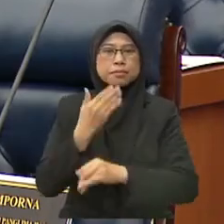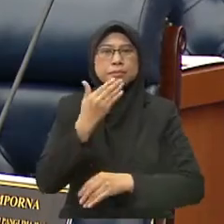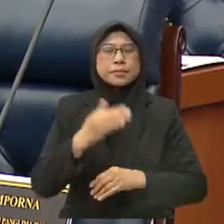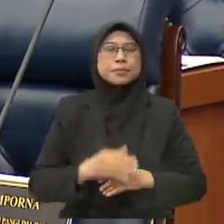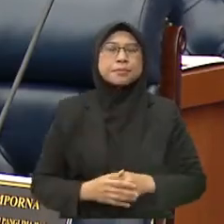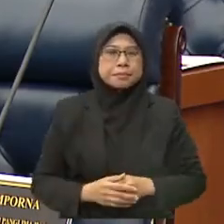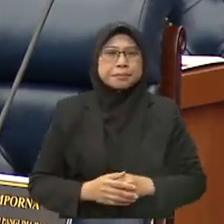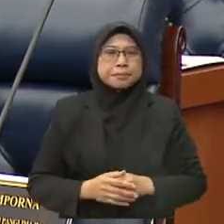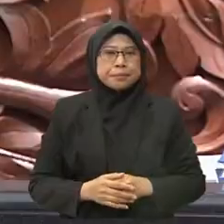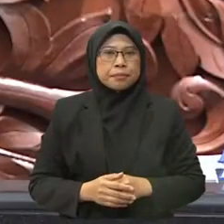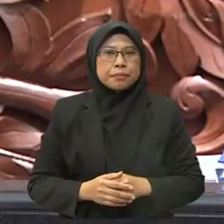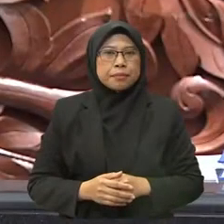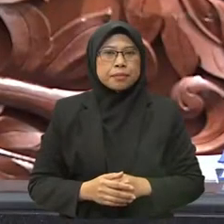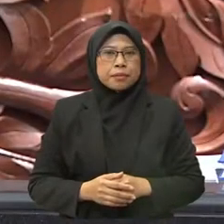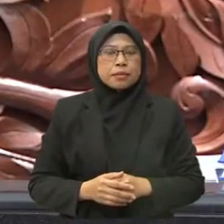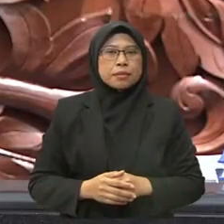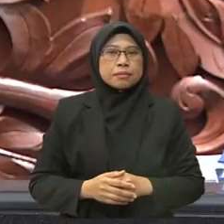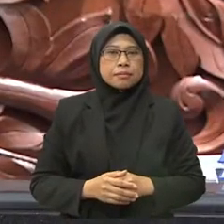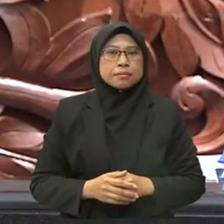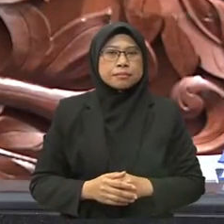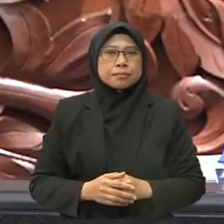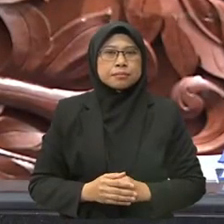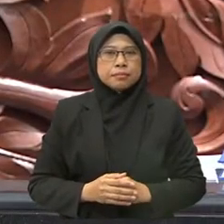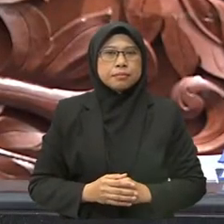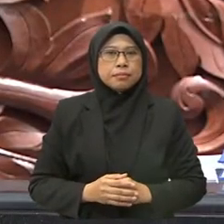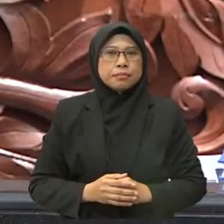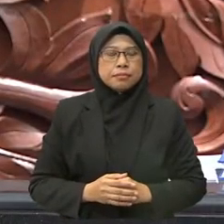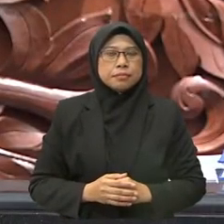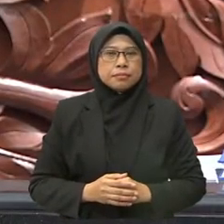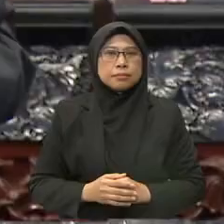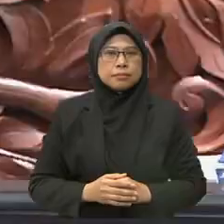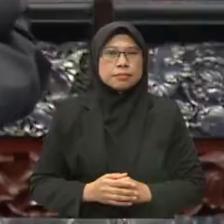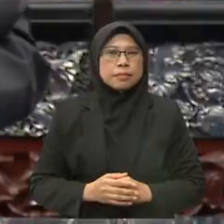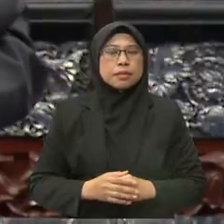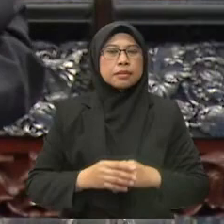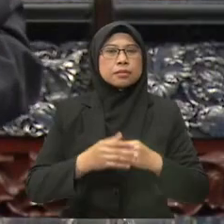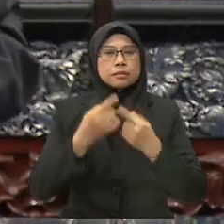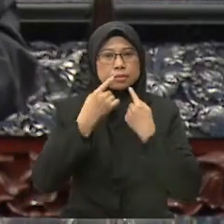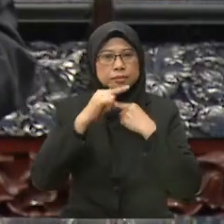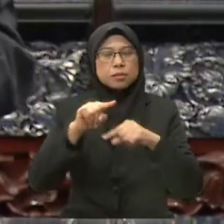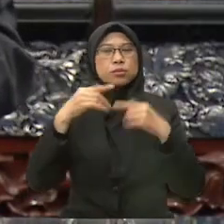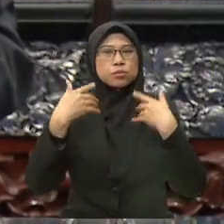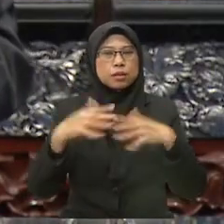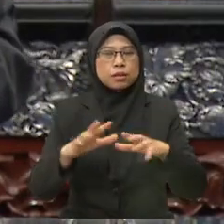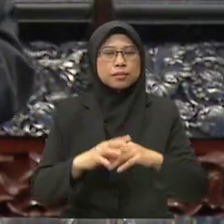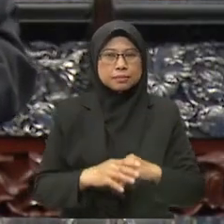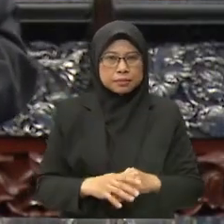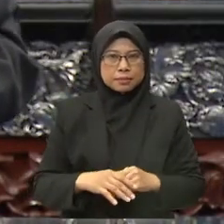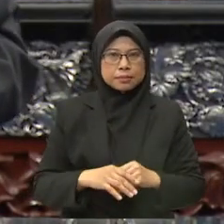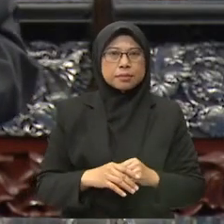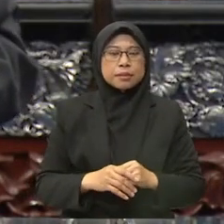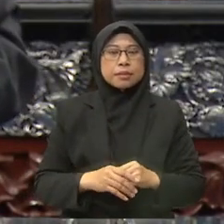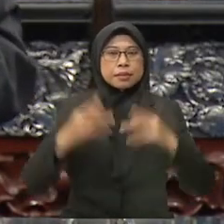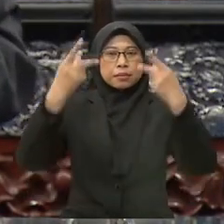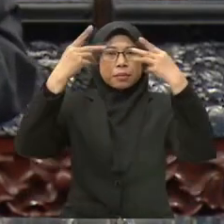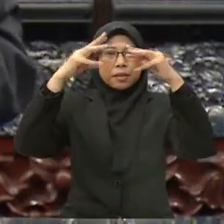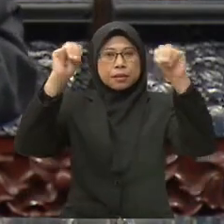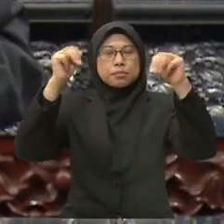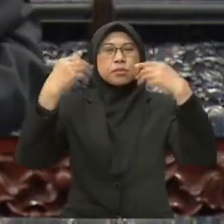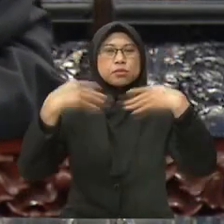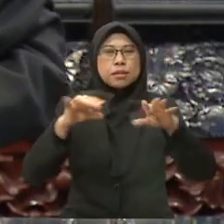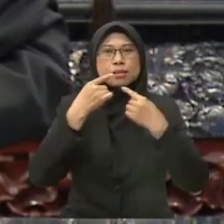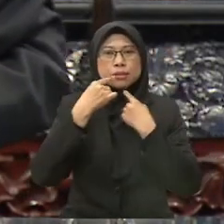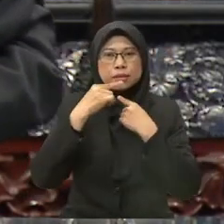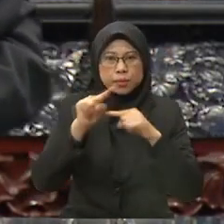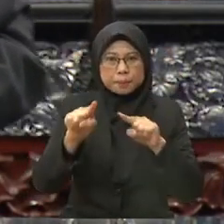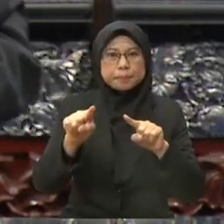dat yang di-pertua yang berhormat menteri kita telah menjawab persoalan ini yang amat berhormat Perdana Menteri telah menjawab persoalan